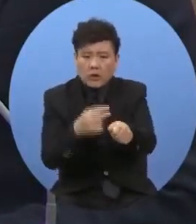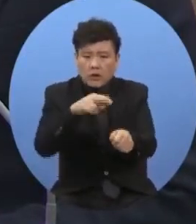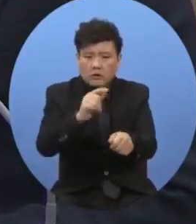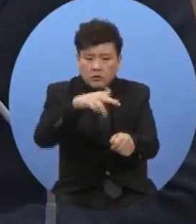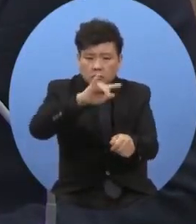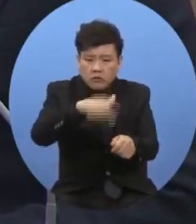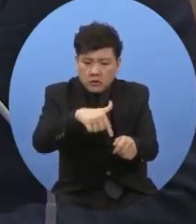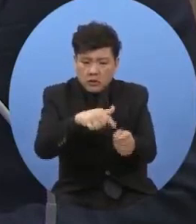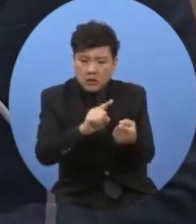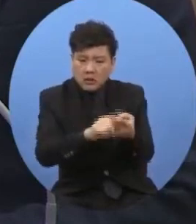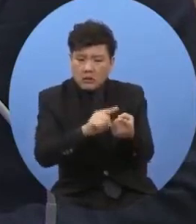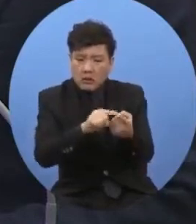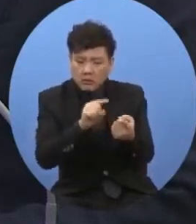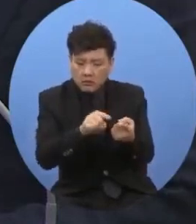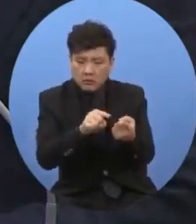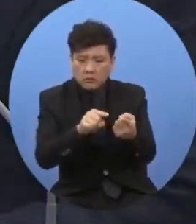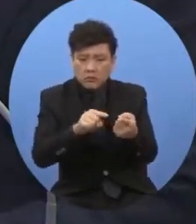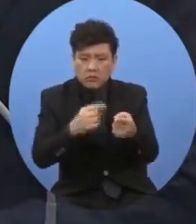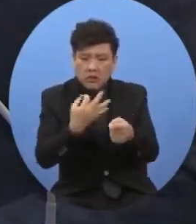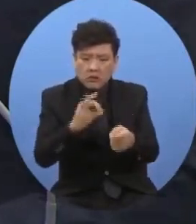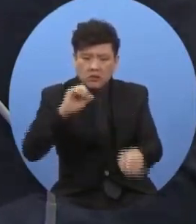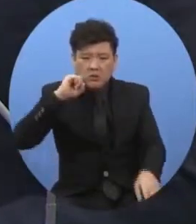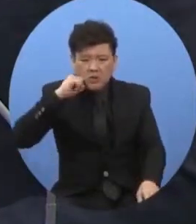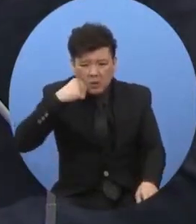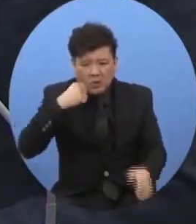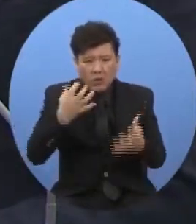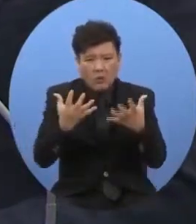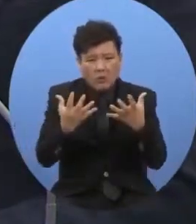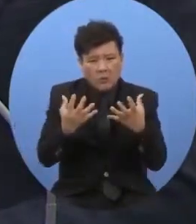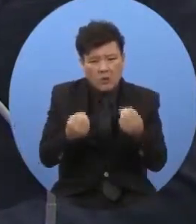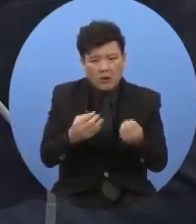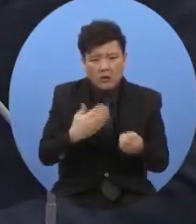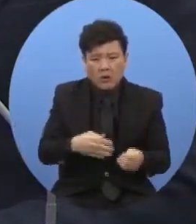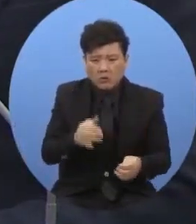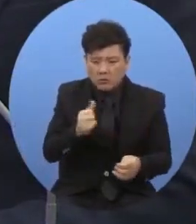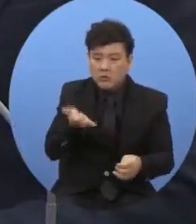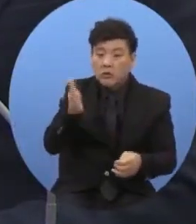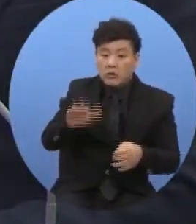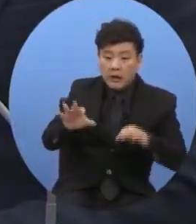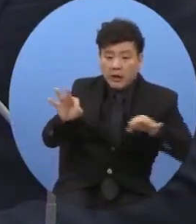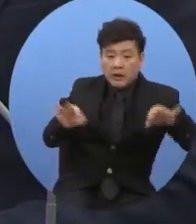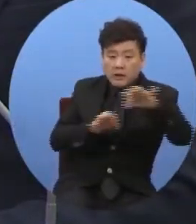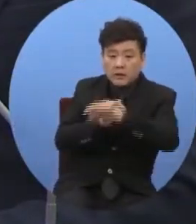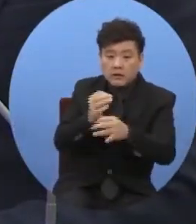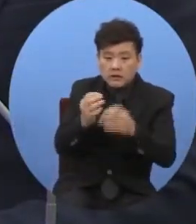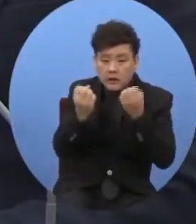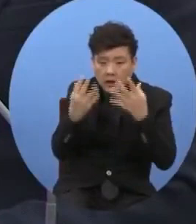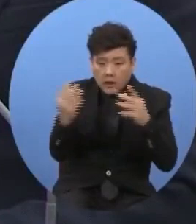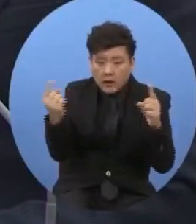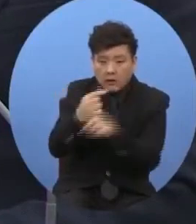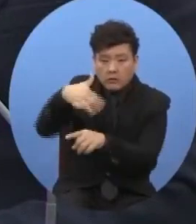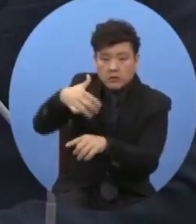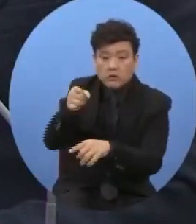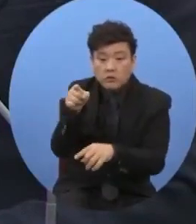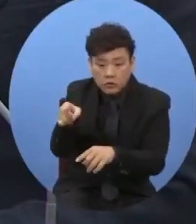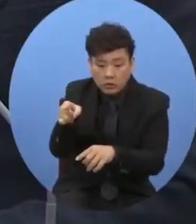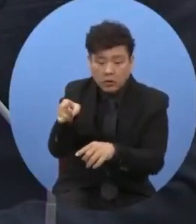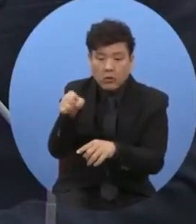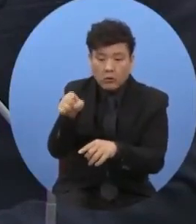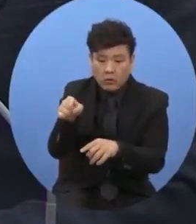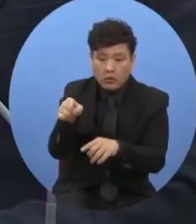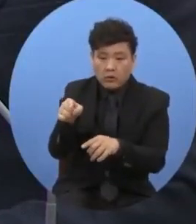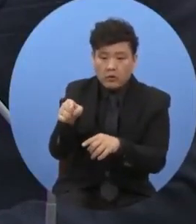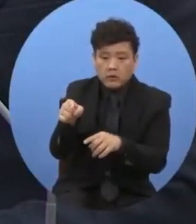태도도 인사혁신처의 판단도 많이 확장됐다고 보고 경기도에 순직하신 분도